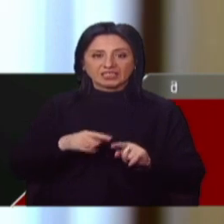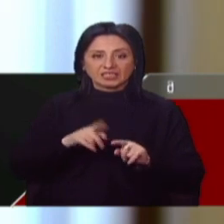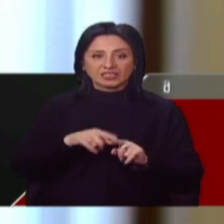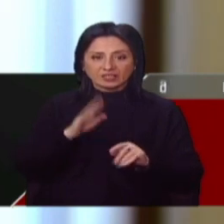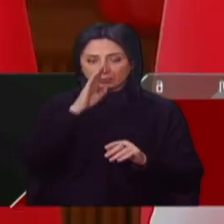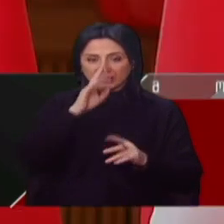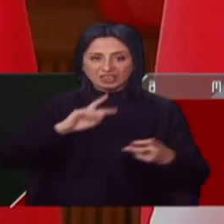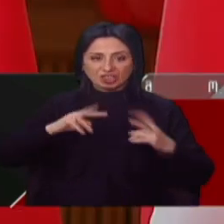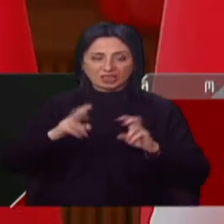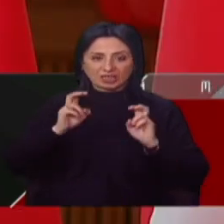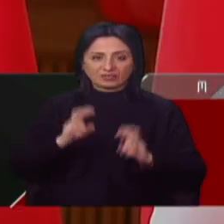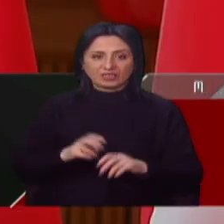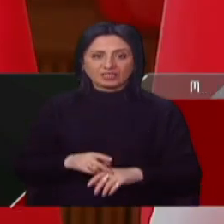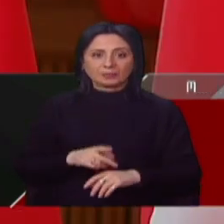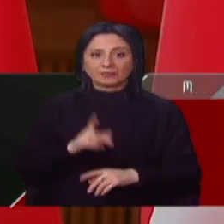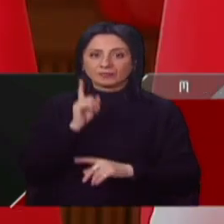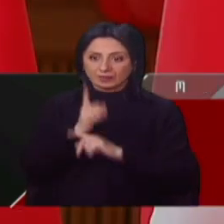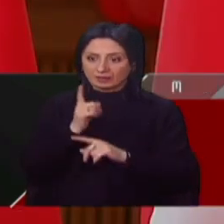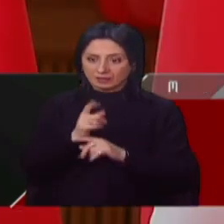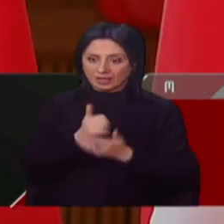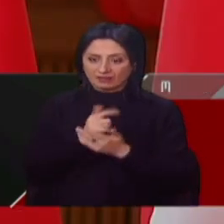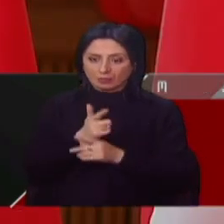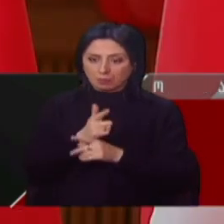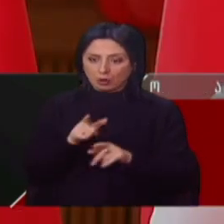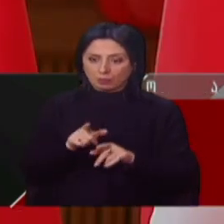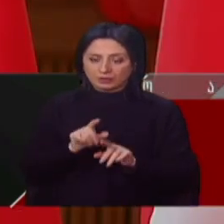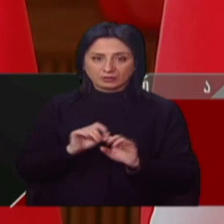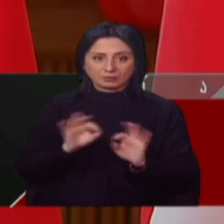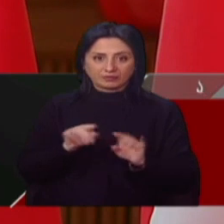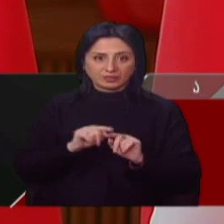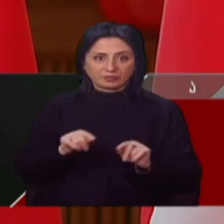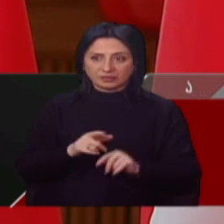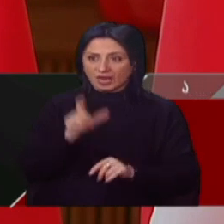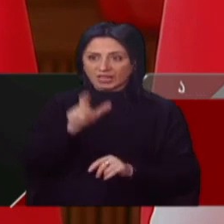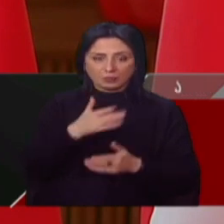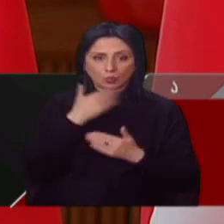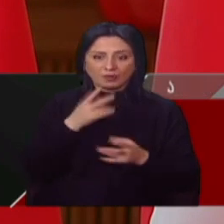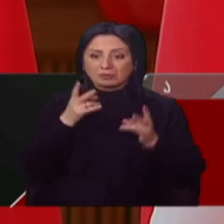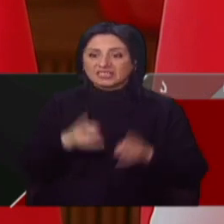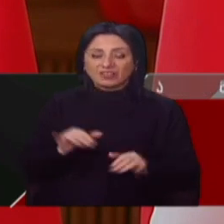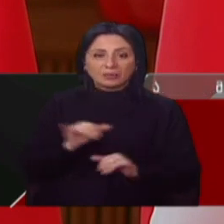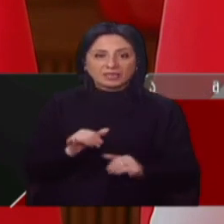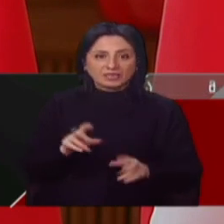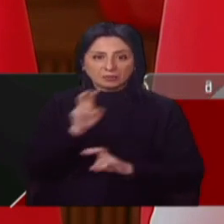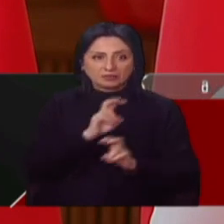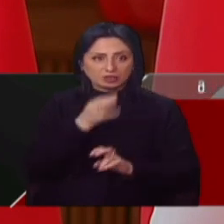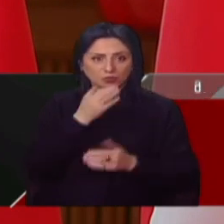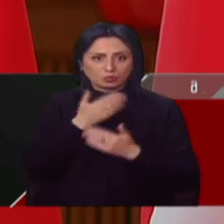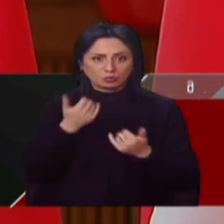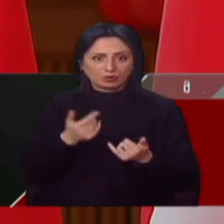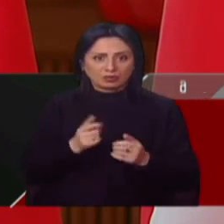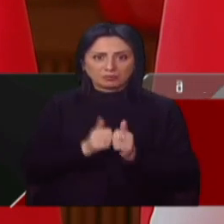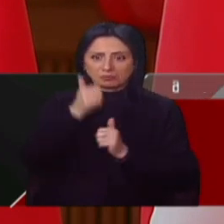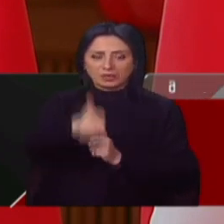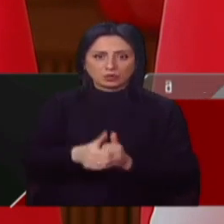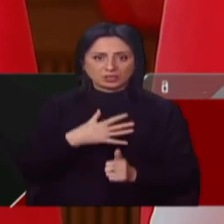და მტრის ჩანაცვლება. ვიღაცას უგზავნებით LGBT პროპაგანდას ისე რომ ერთი დაზარალებული ადამიანიც არ ყავს, ერთი მსხვერპლიც კი არ მოიძებნა ჯერჯერობით